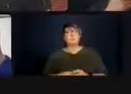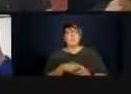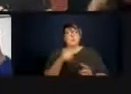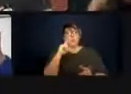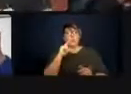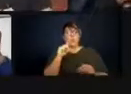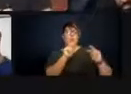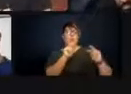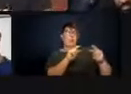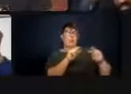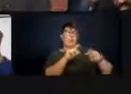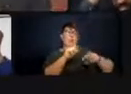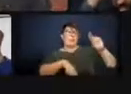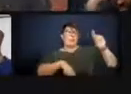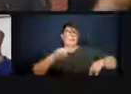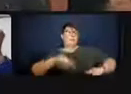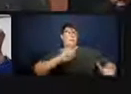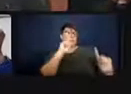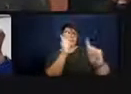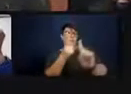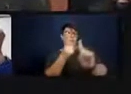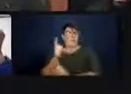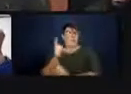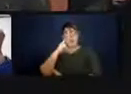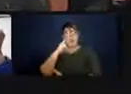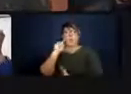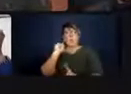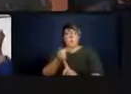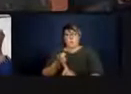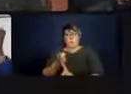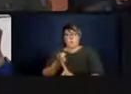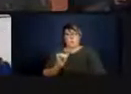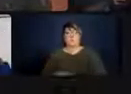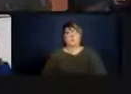watabadilisha mfumo wao. Na